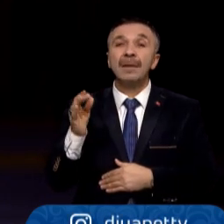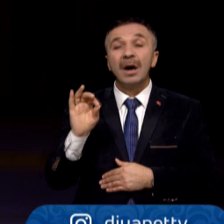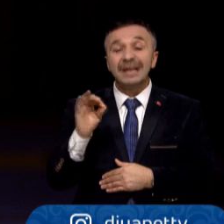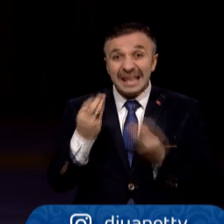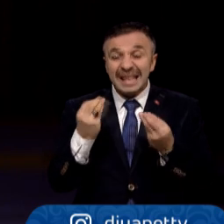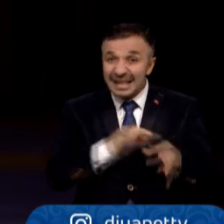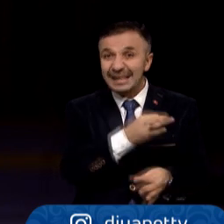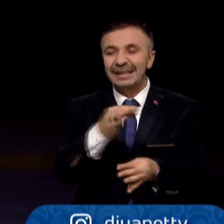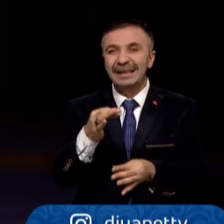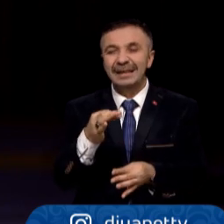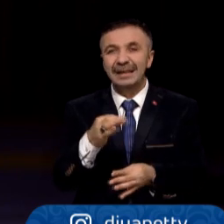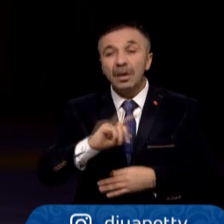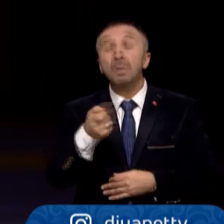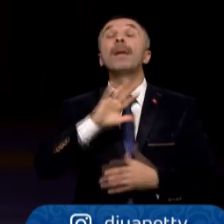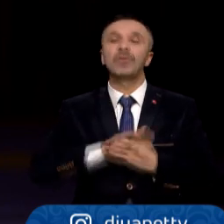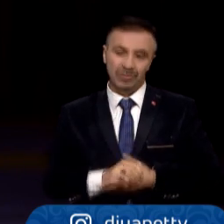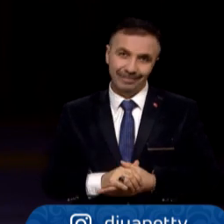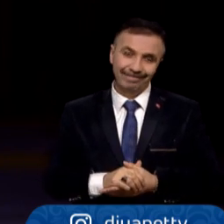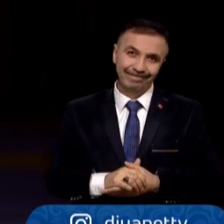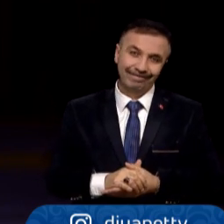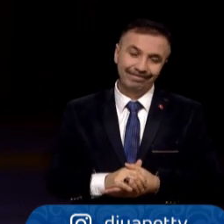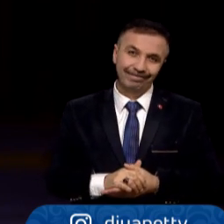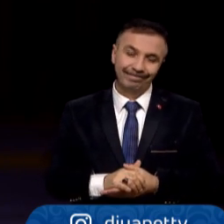hazinelerimiz i keşfe demiyoruz